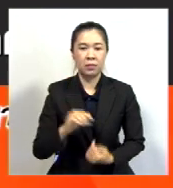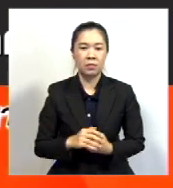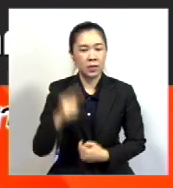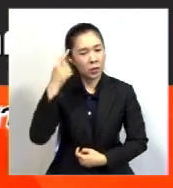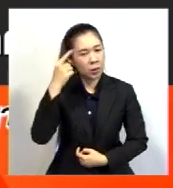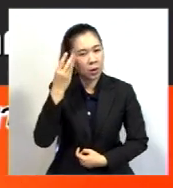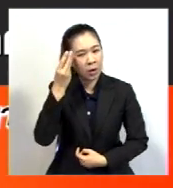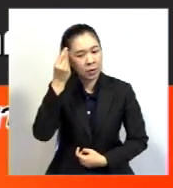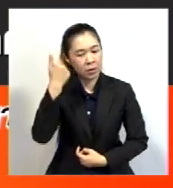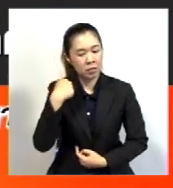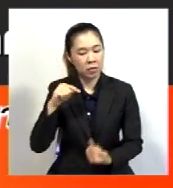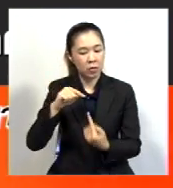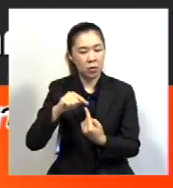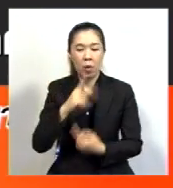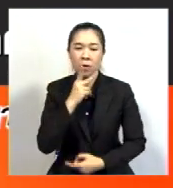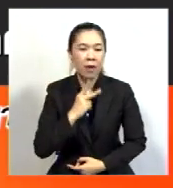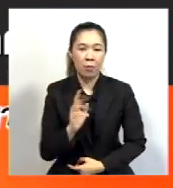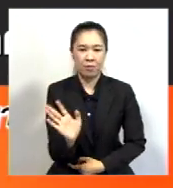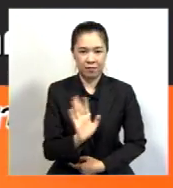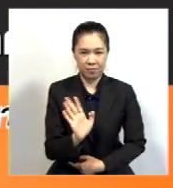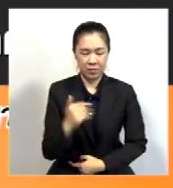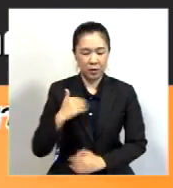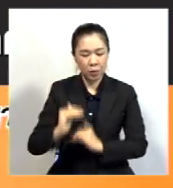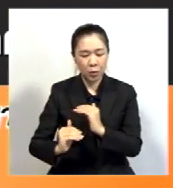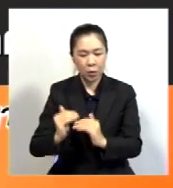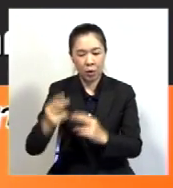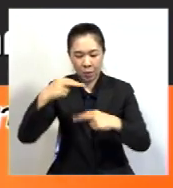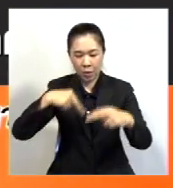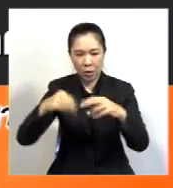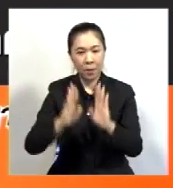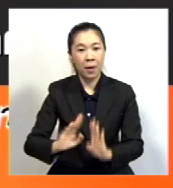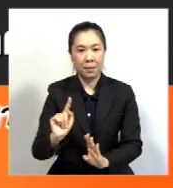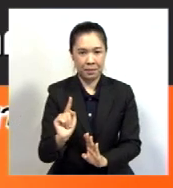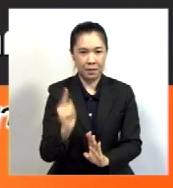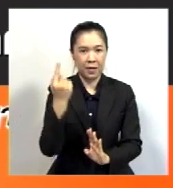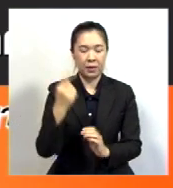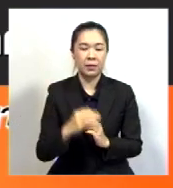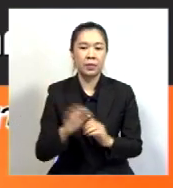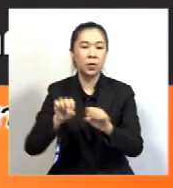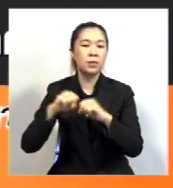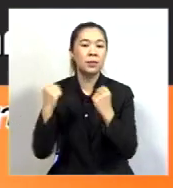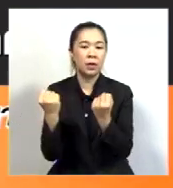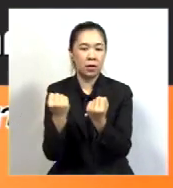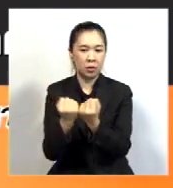คิดที่ไม่ยึดติดกับแนวคิดเก่าก้าวสู่การปกครองแบบใหม่โดยเชื่อกันว่าสมาคมอิลลูมินา